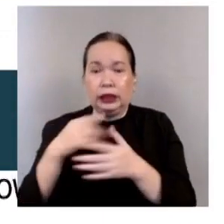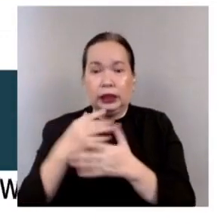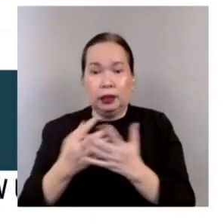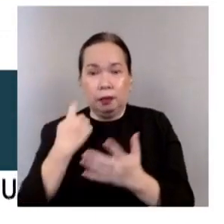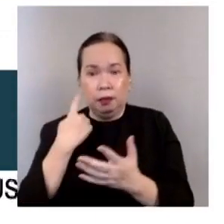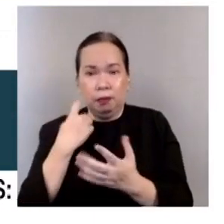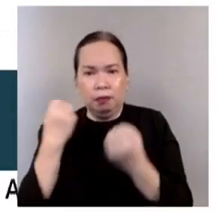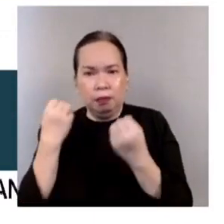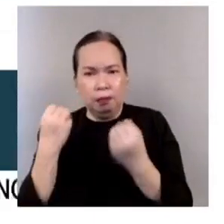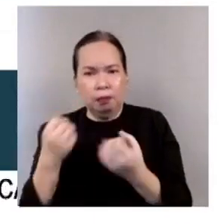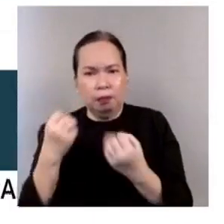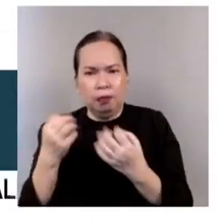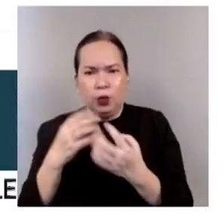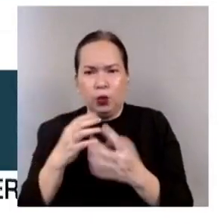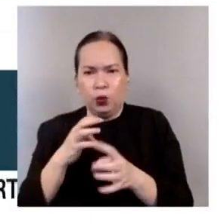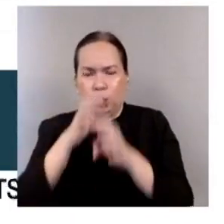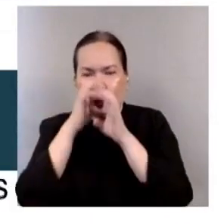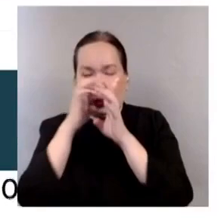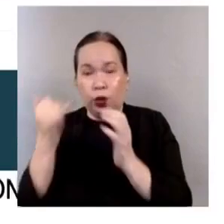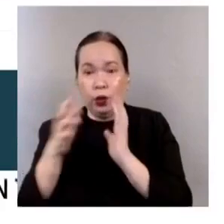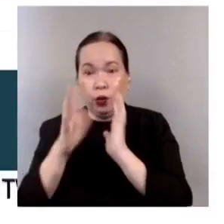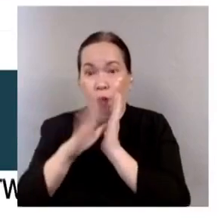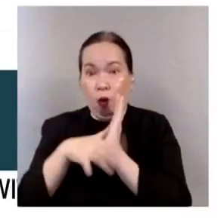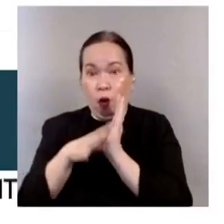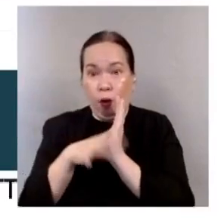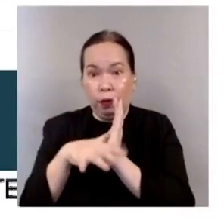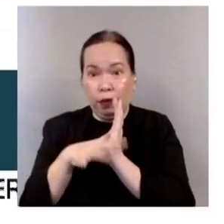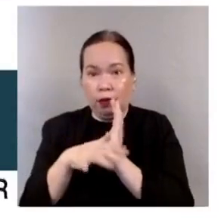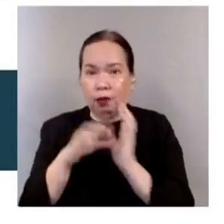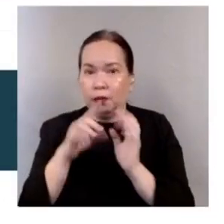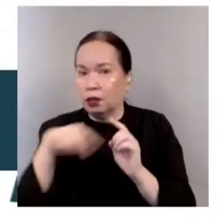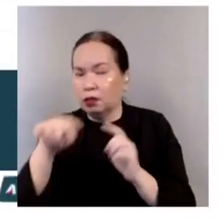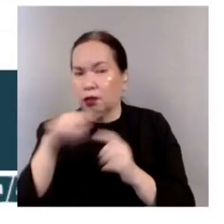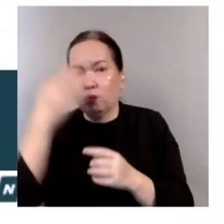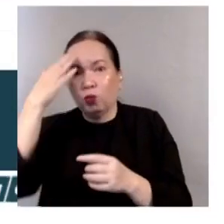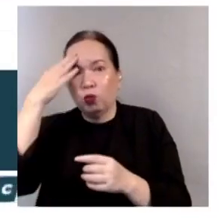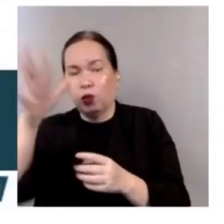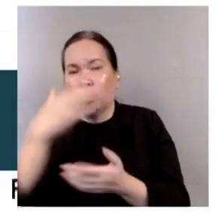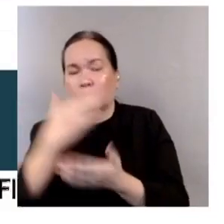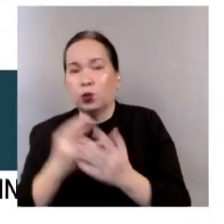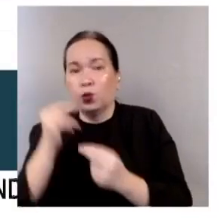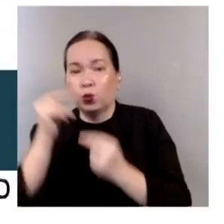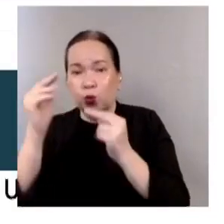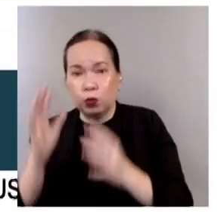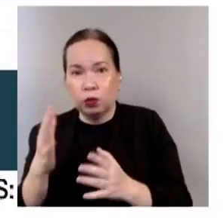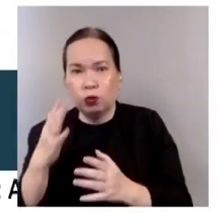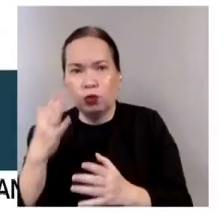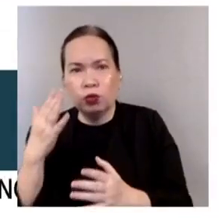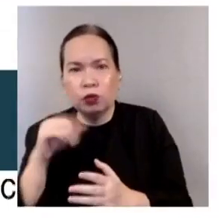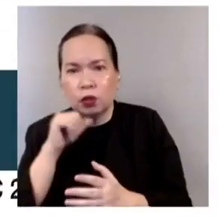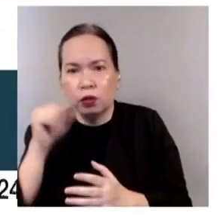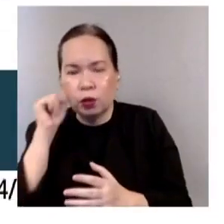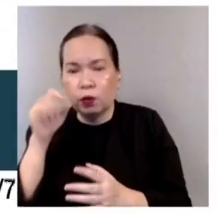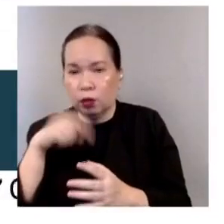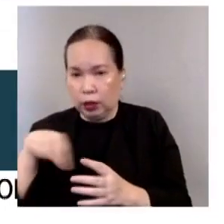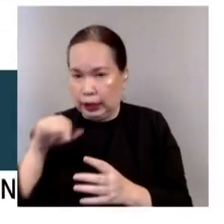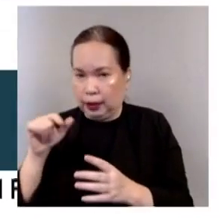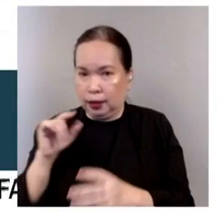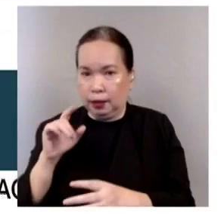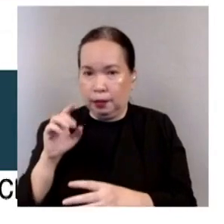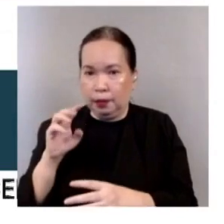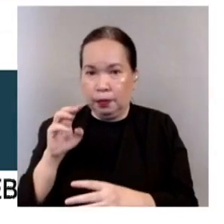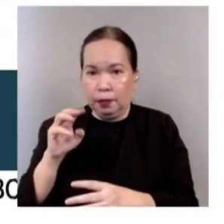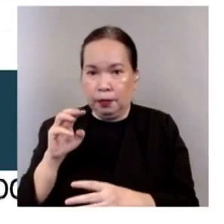na napaka-stricto ng COMELEC ngayon, baka hindi alam ng ating mga kandidato, no? And kami naatasan also to assist